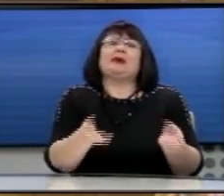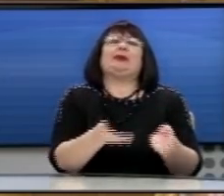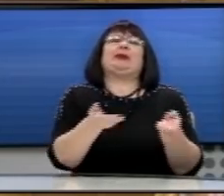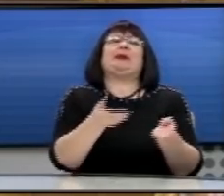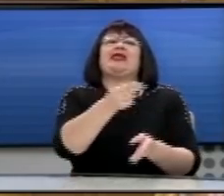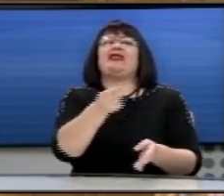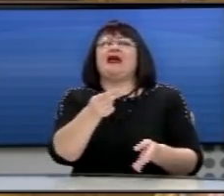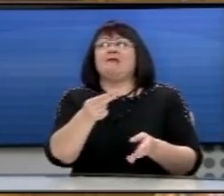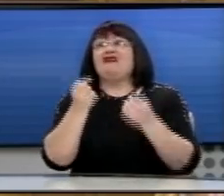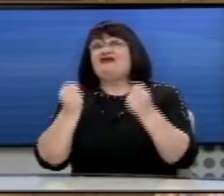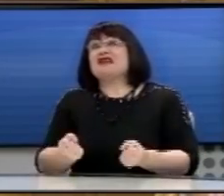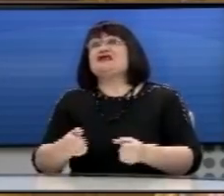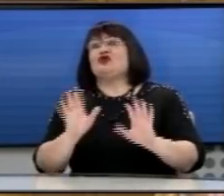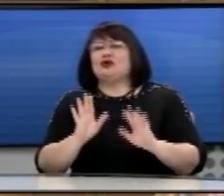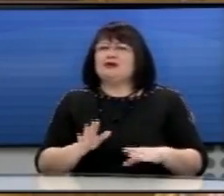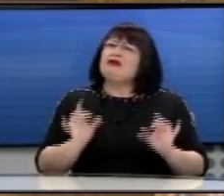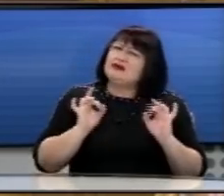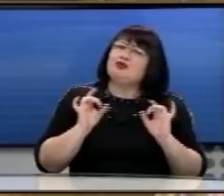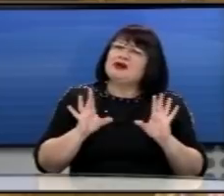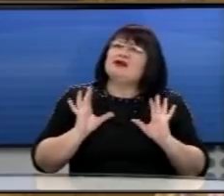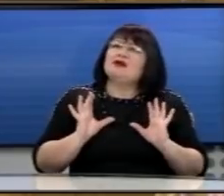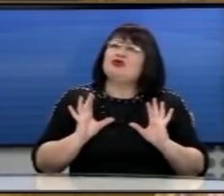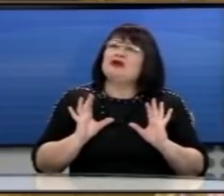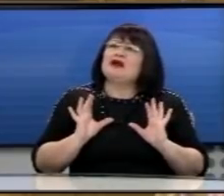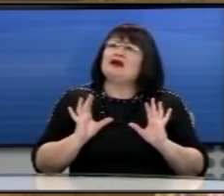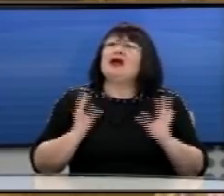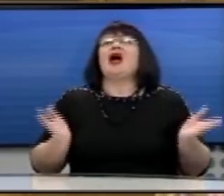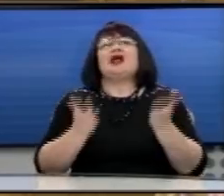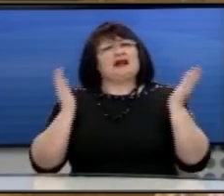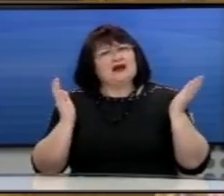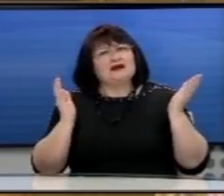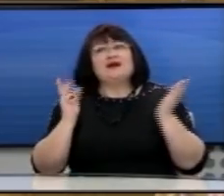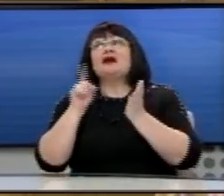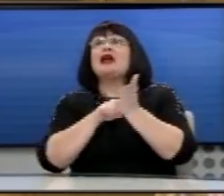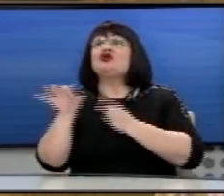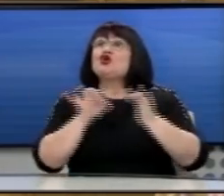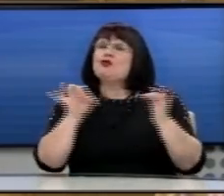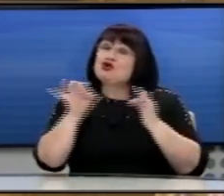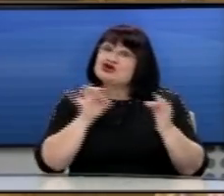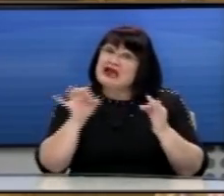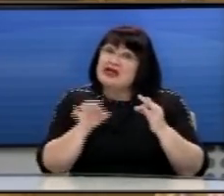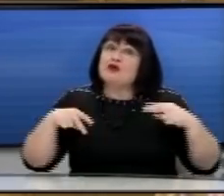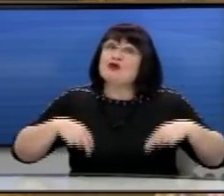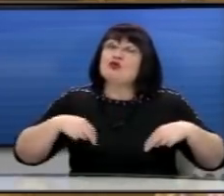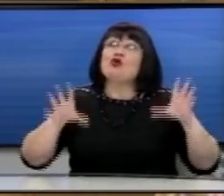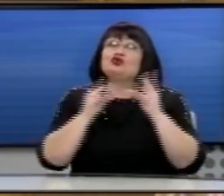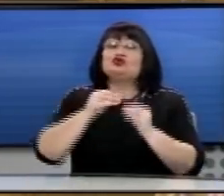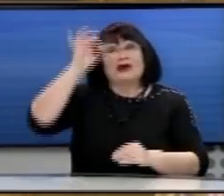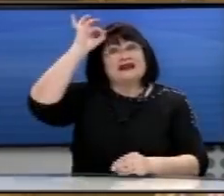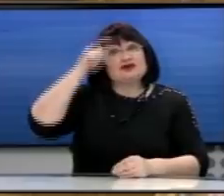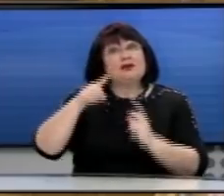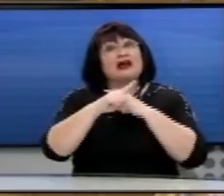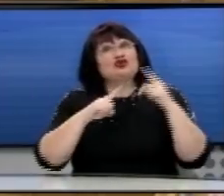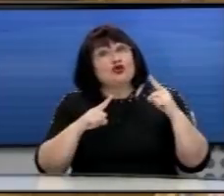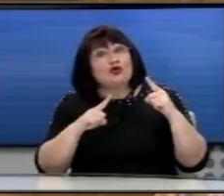είπε. Δηλαδή δεν έγινε και τίποτα. Τέτοια βάντα για το νομοσχέδιό του ο κύριος Χρυσοχοΐδης απαλού